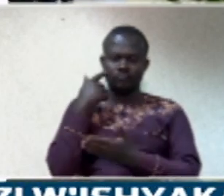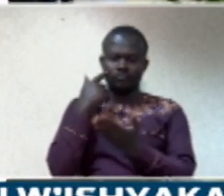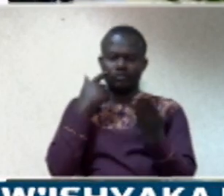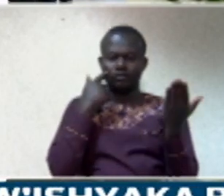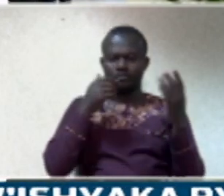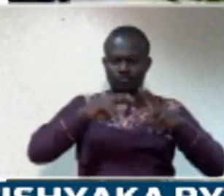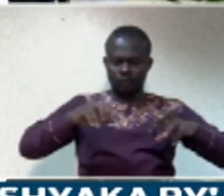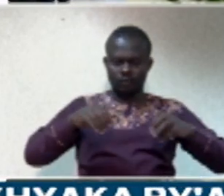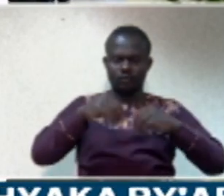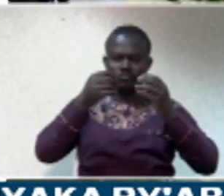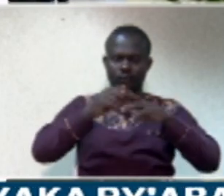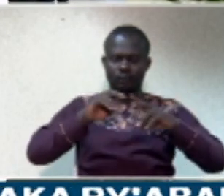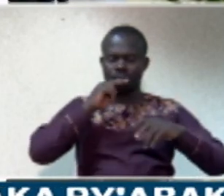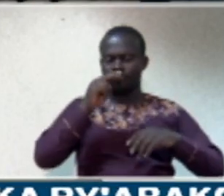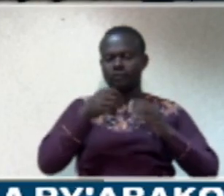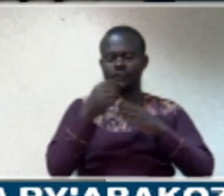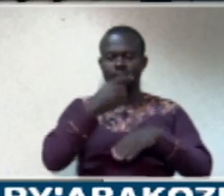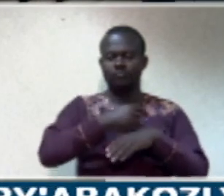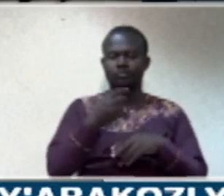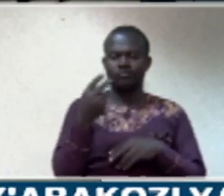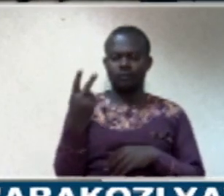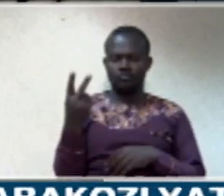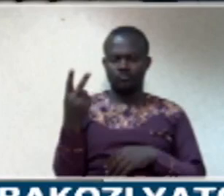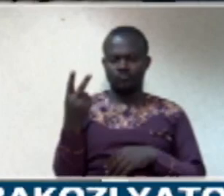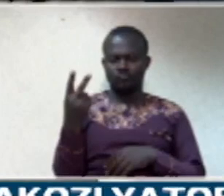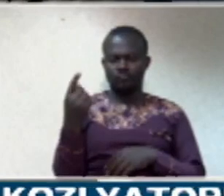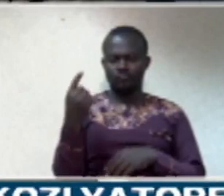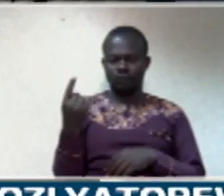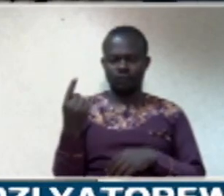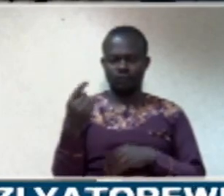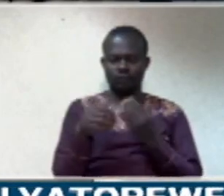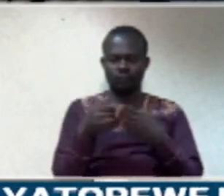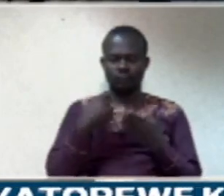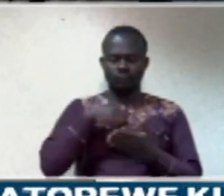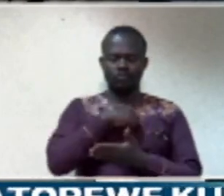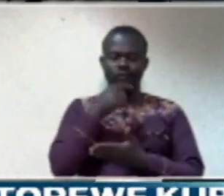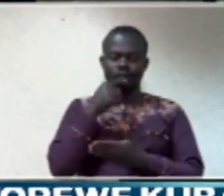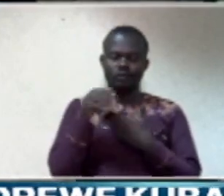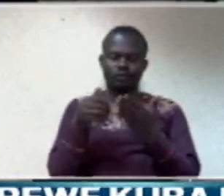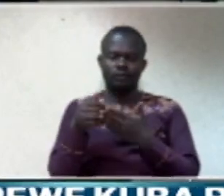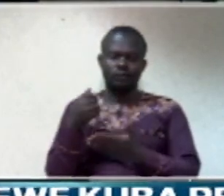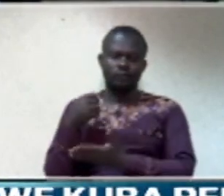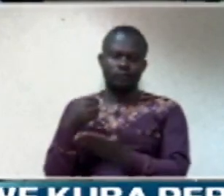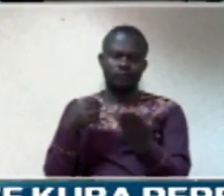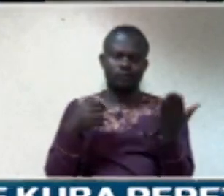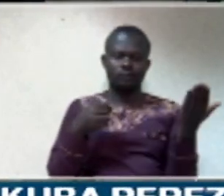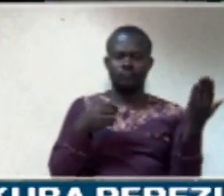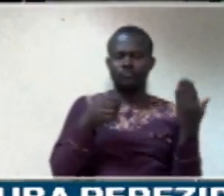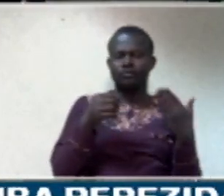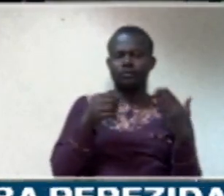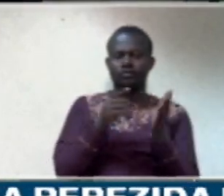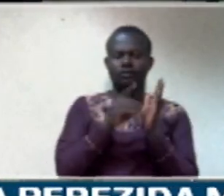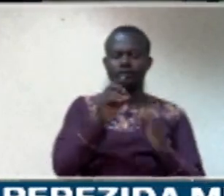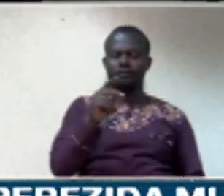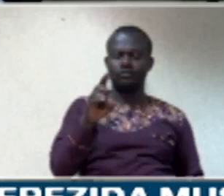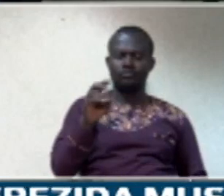gusuzuma no gutanga ibisubizo muri mu minsi iri imbere uhagarariye OMS mu Rwanda Dr. Ndungu Salaba ashima ubufatanye bw'u